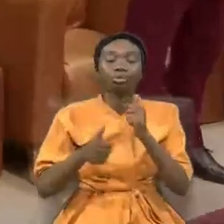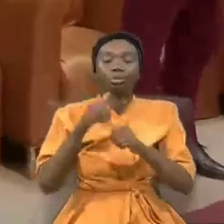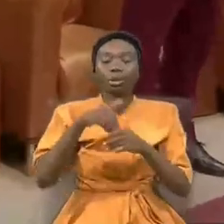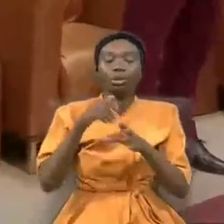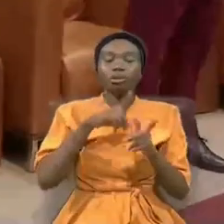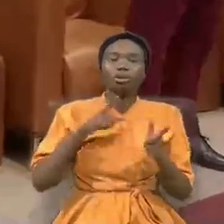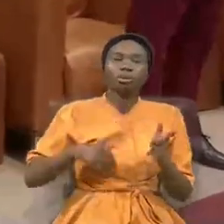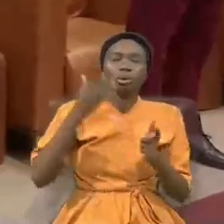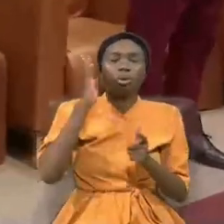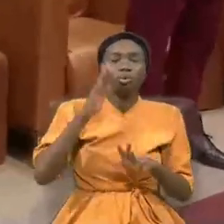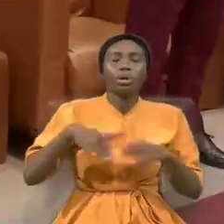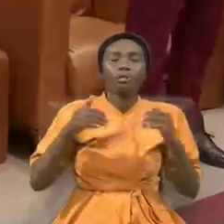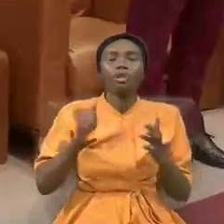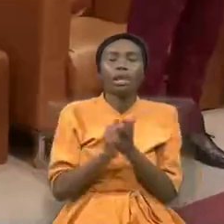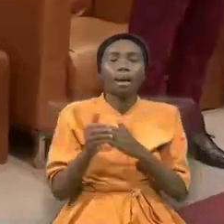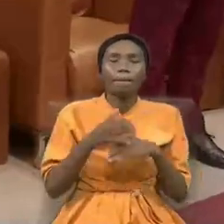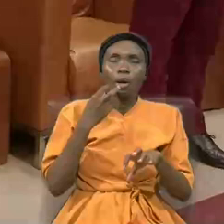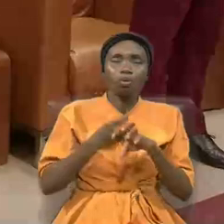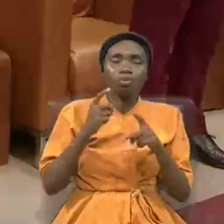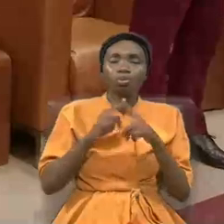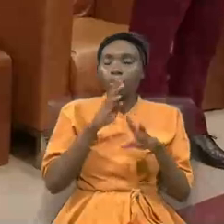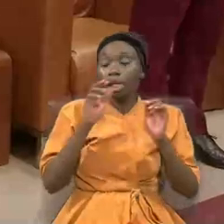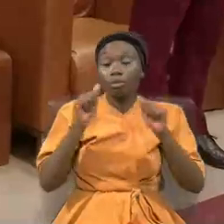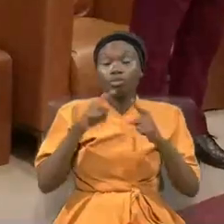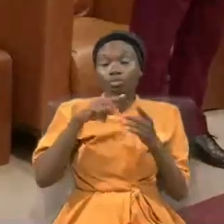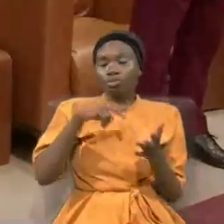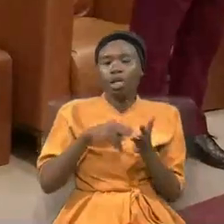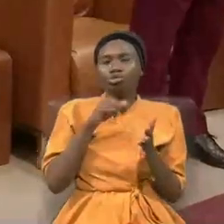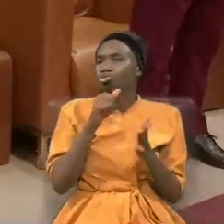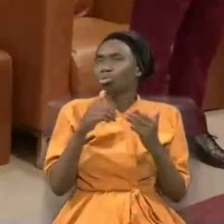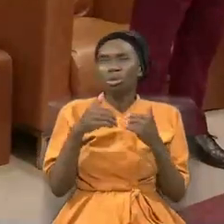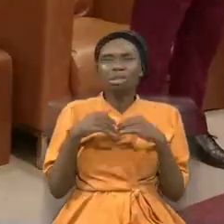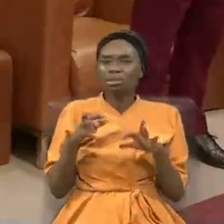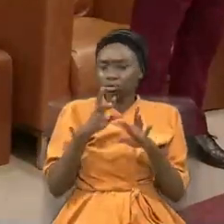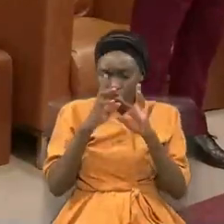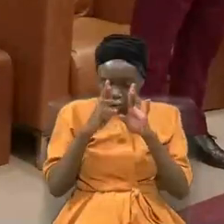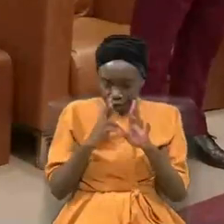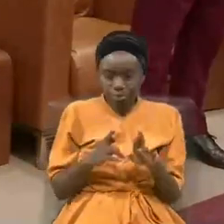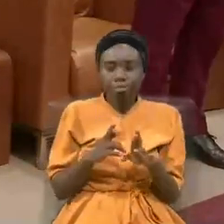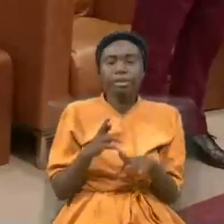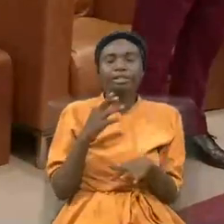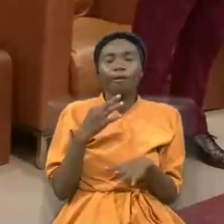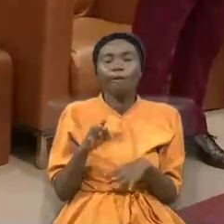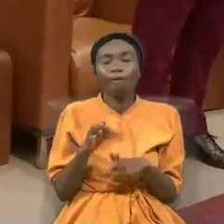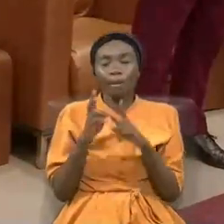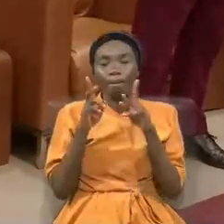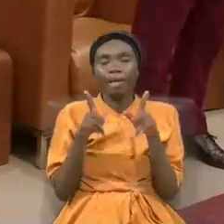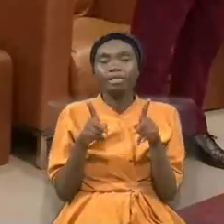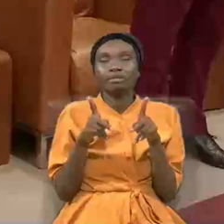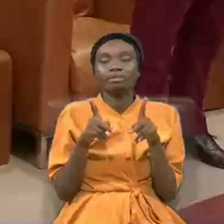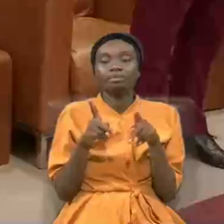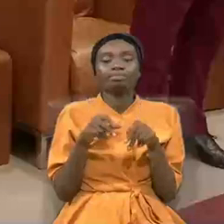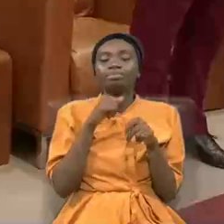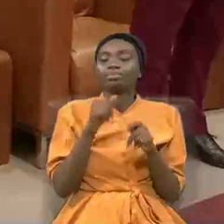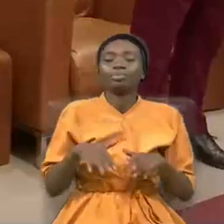le Seigneur, qui vous donne l'épine dorsale pour être en mesure d'être ferme, sans avoir acception de